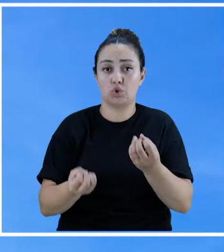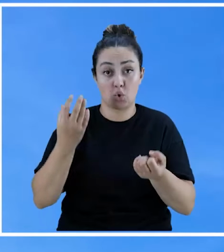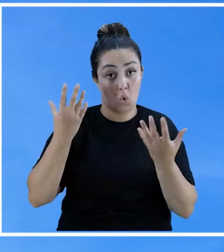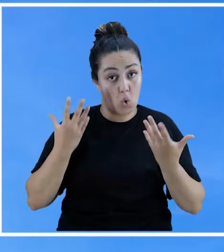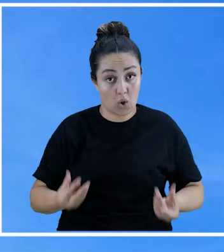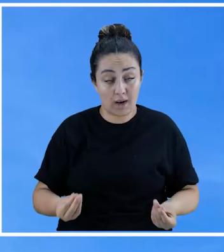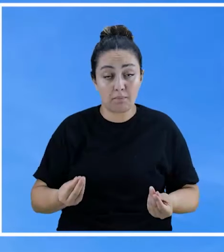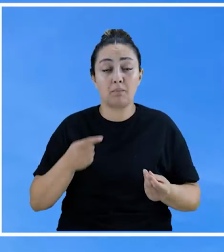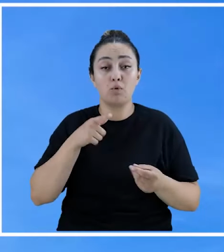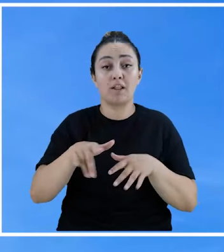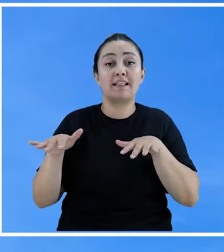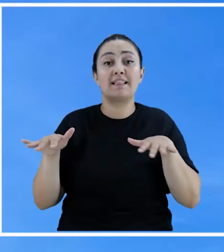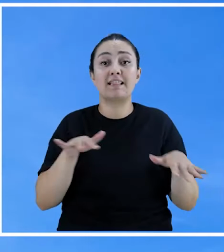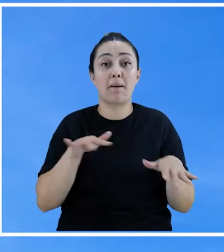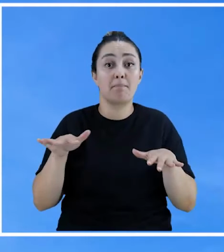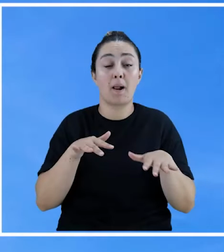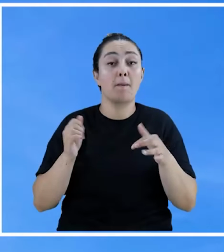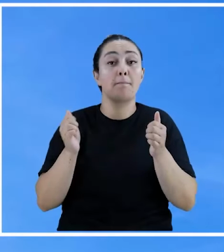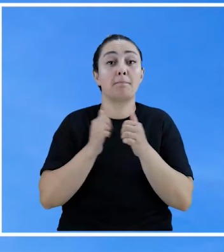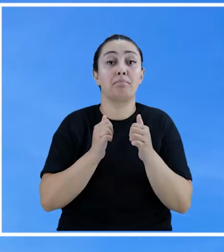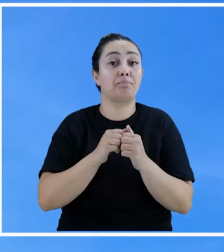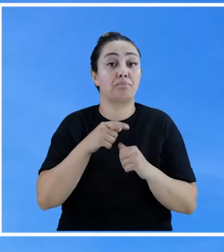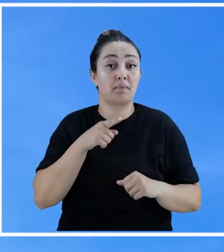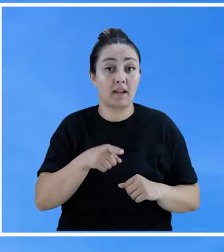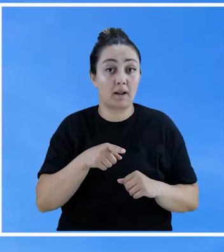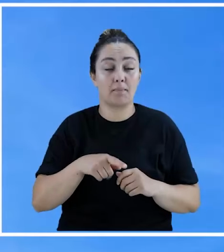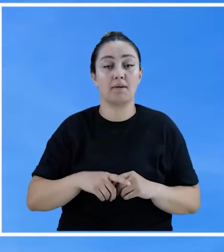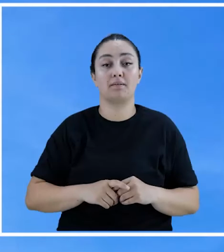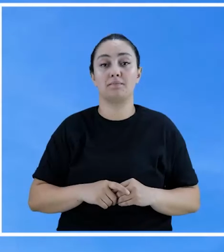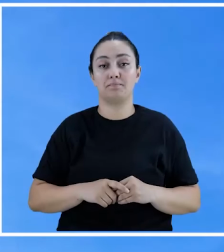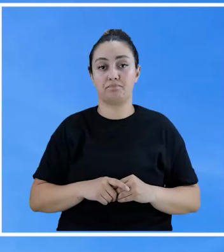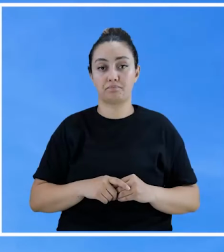yaratabilir. Dolayısıyla bu depremlerle beraber